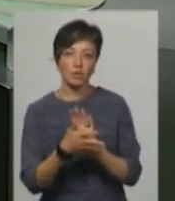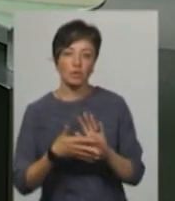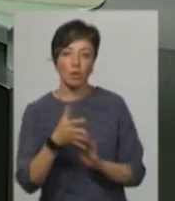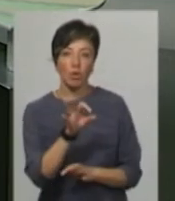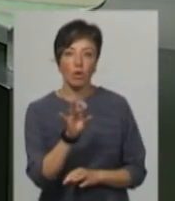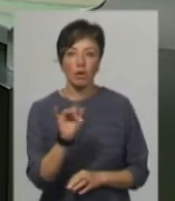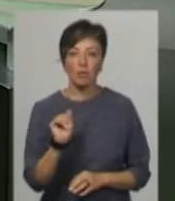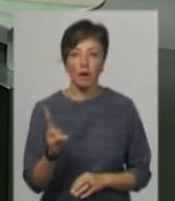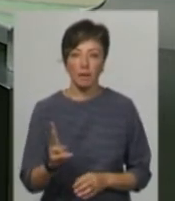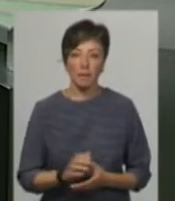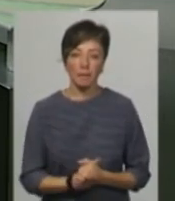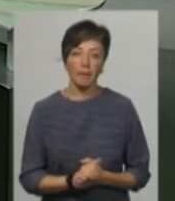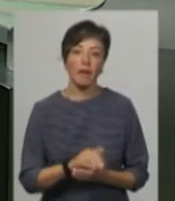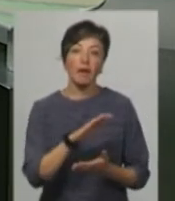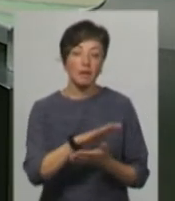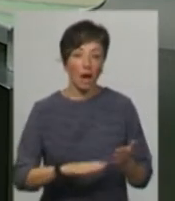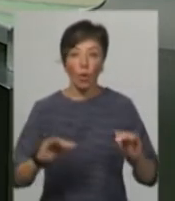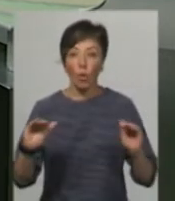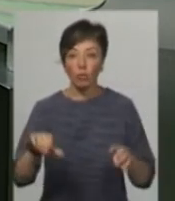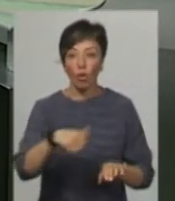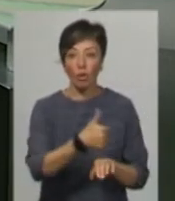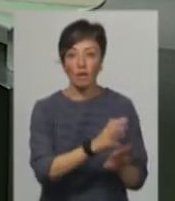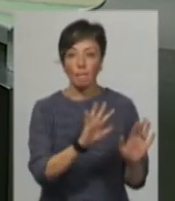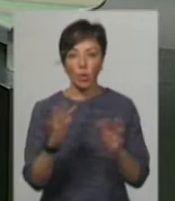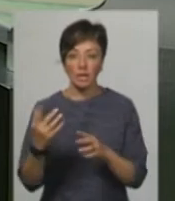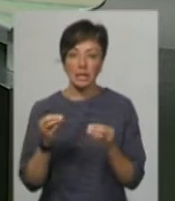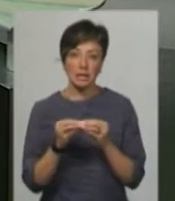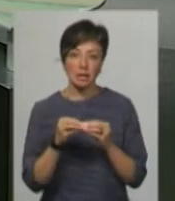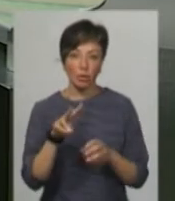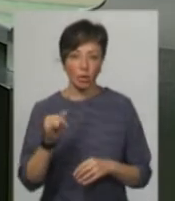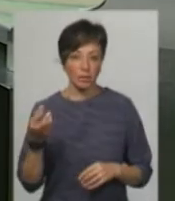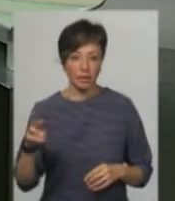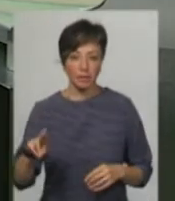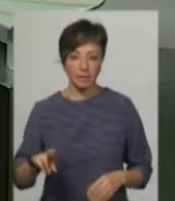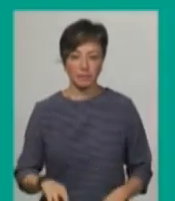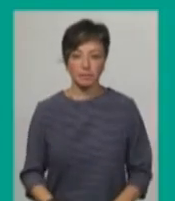мову перекладає Ольга Рибак. А далі коротко про головні події 10 липня.